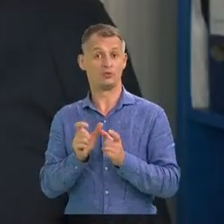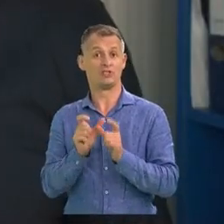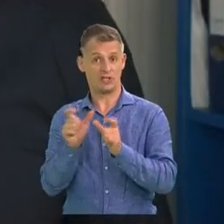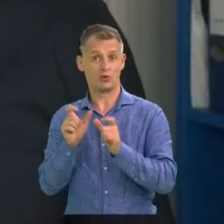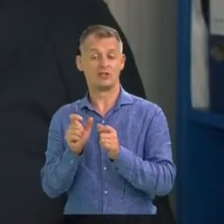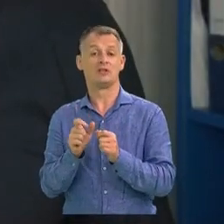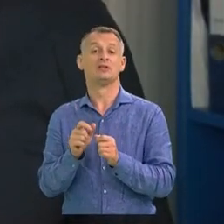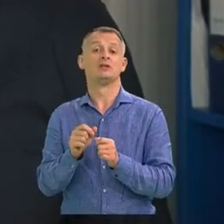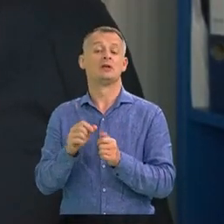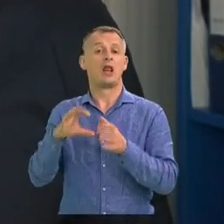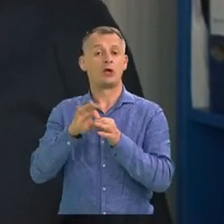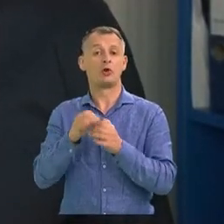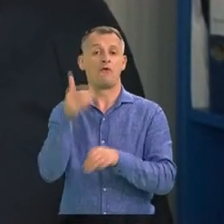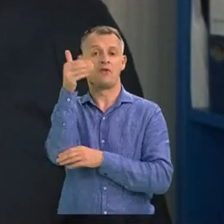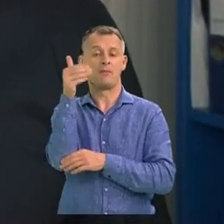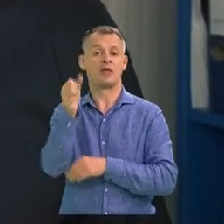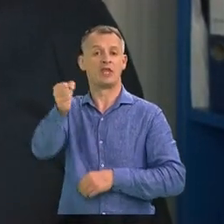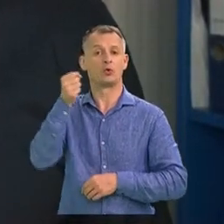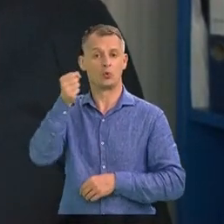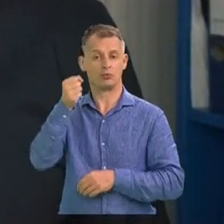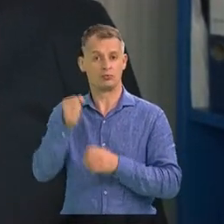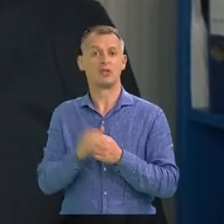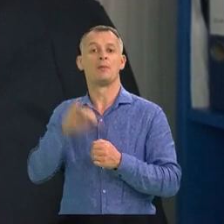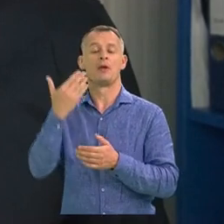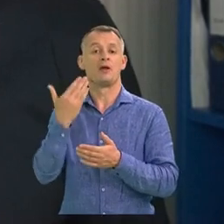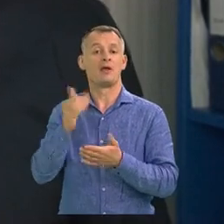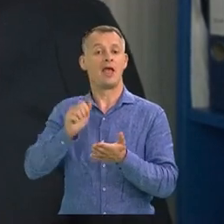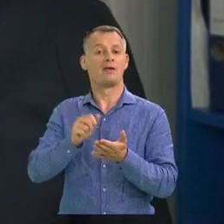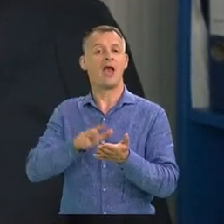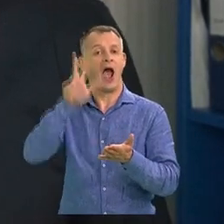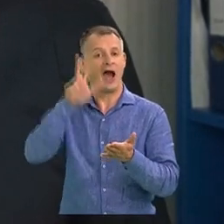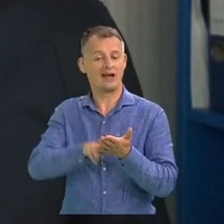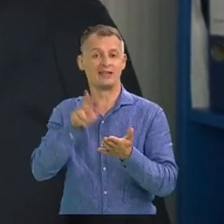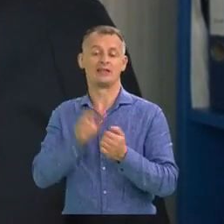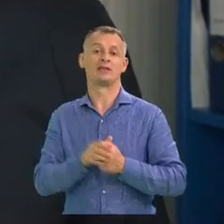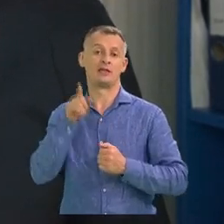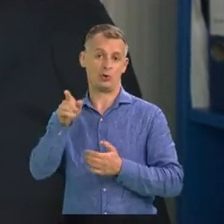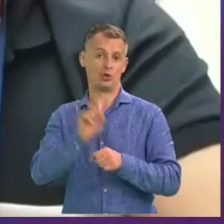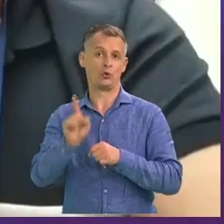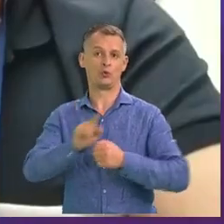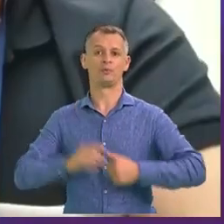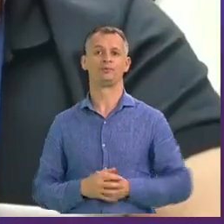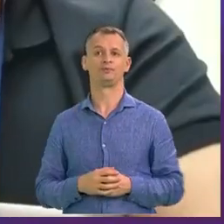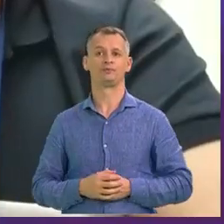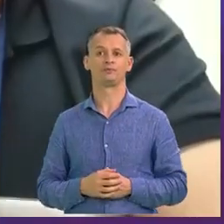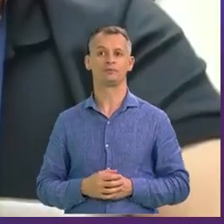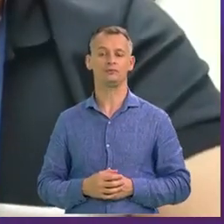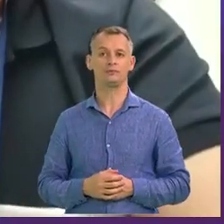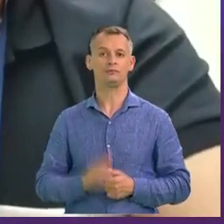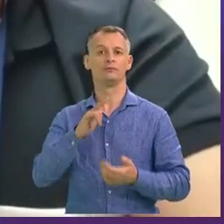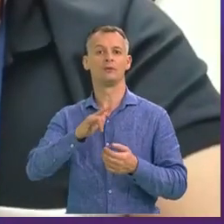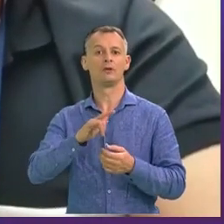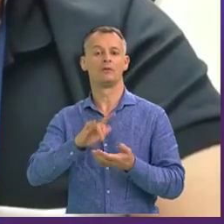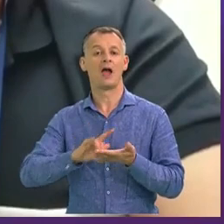la o agenție de turism care este acreditată de către Ministerul Turismului și care are poliță de insolvabilitate. Aeroportul de Amsterdam